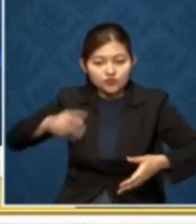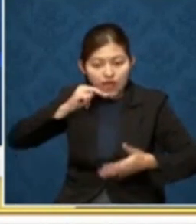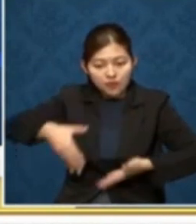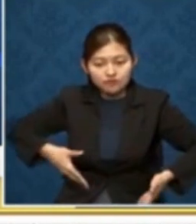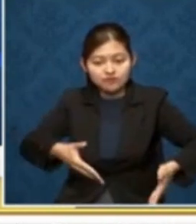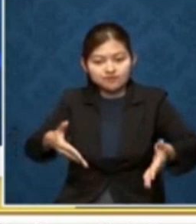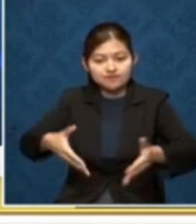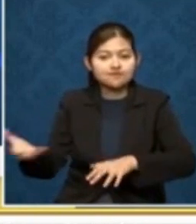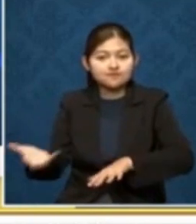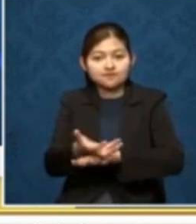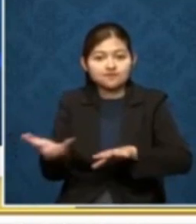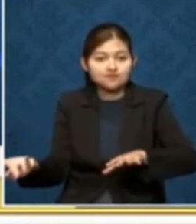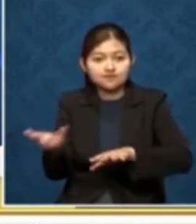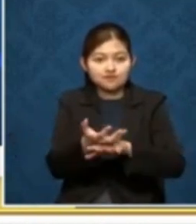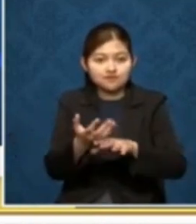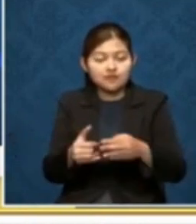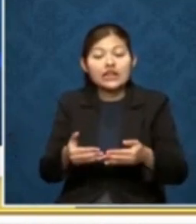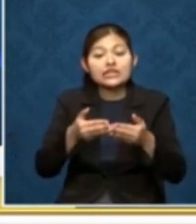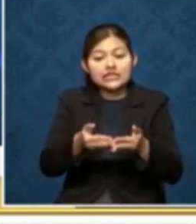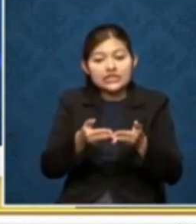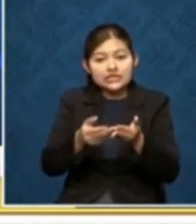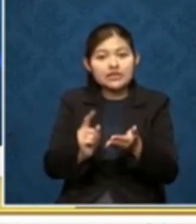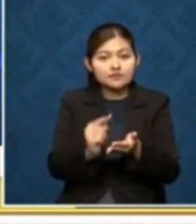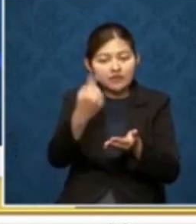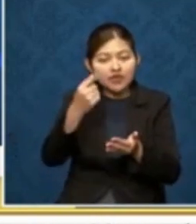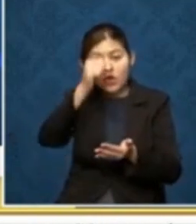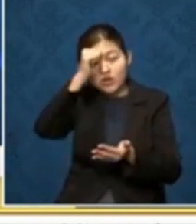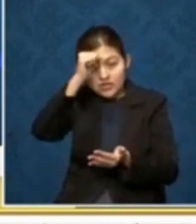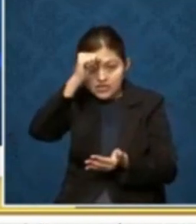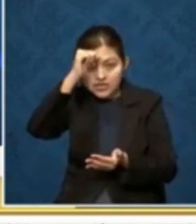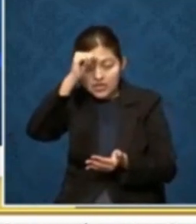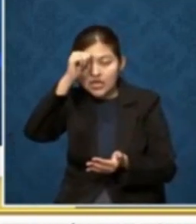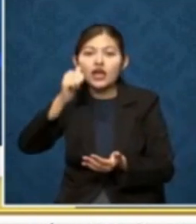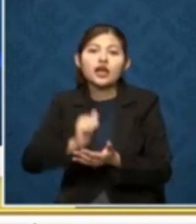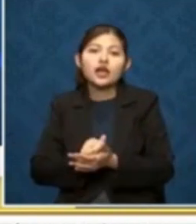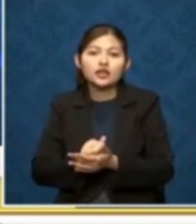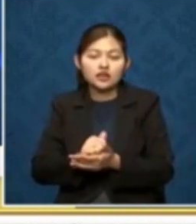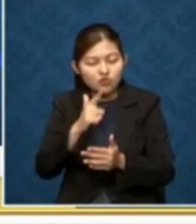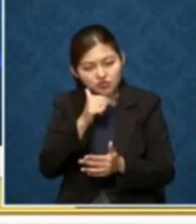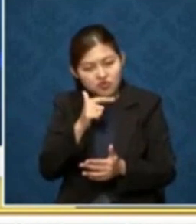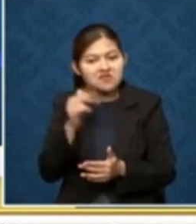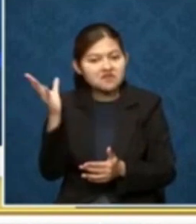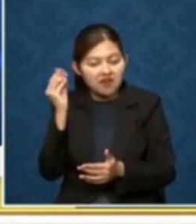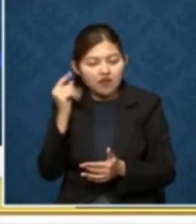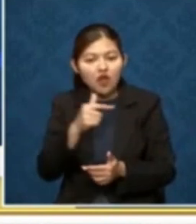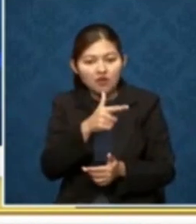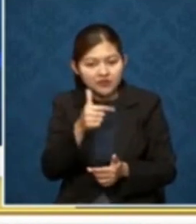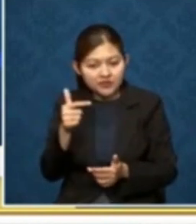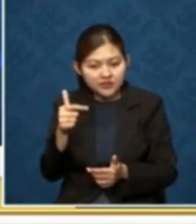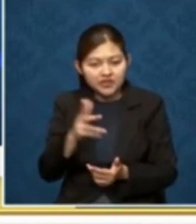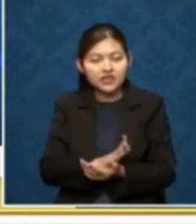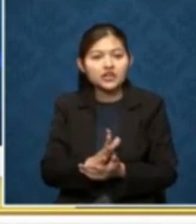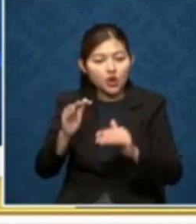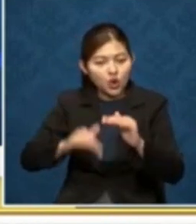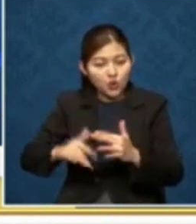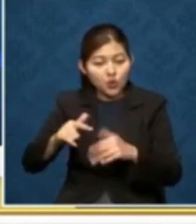ของภูมิภาคนี้เปิดเส้นทางเดินเรือแห่งใหม่ของมหาสมุทรอินเดียและมหาสมุทรแปซิฟิกดูดีมากเลยลดระยะเวลาการขนส่งได้ถึ